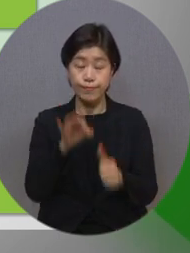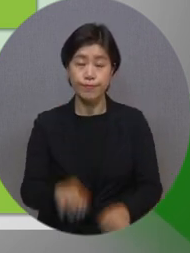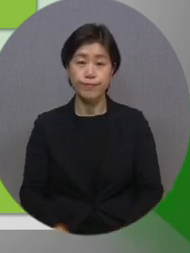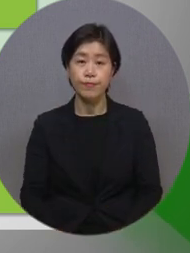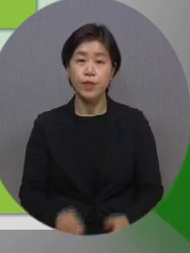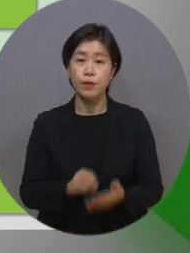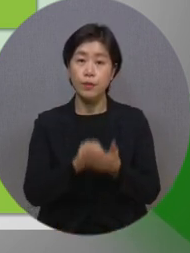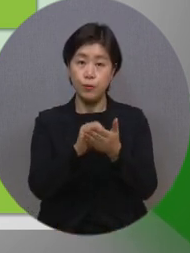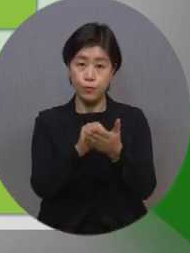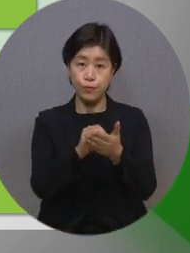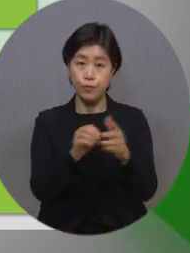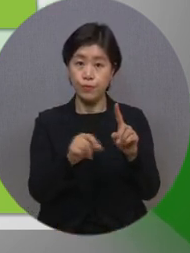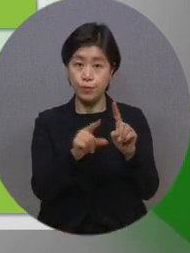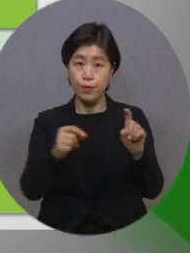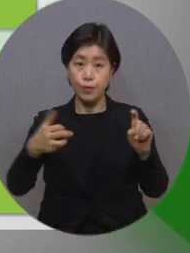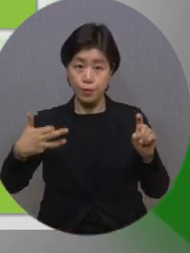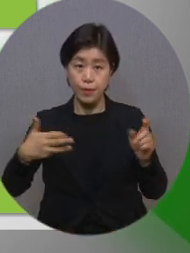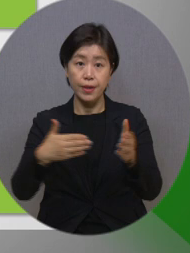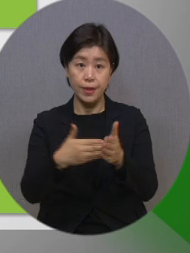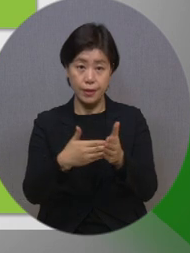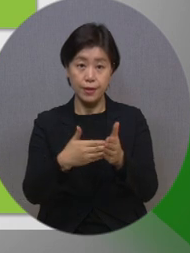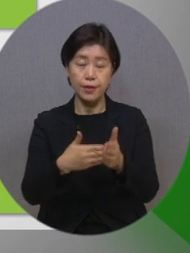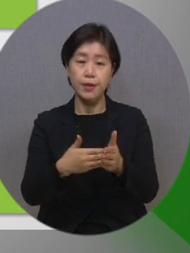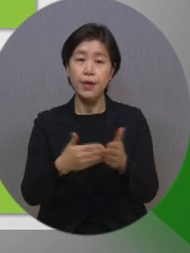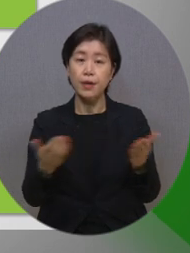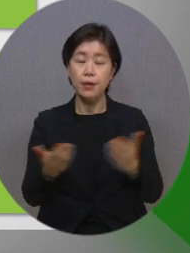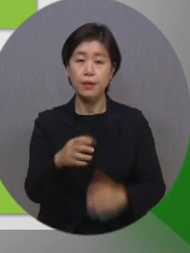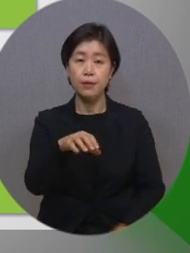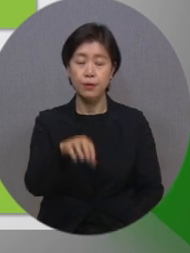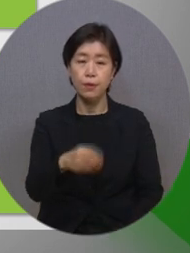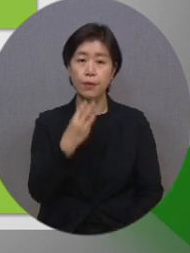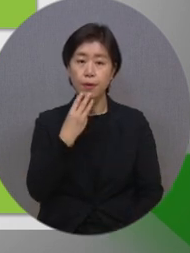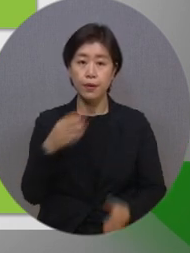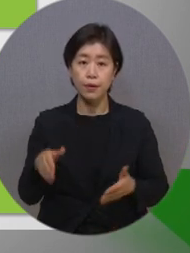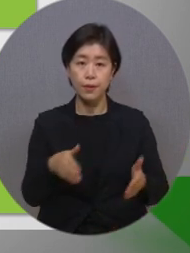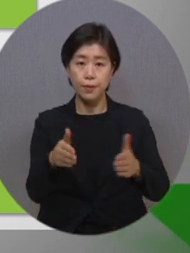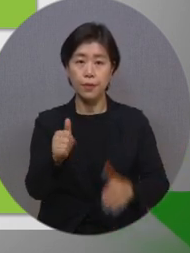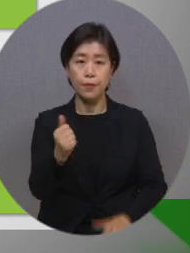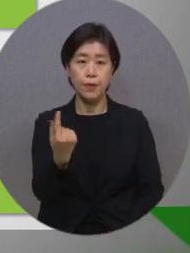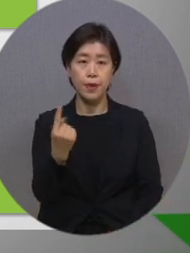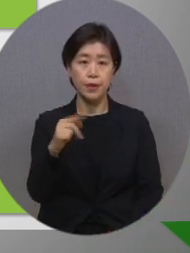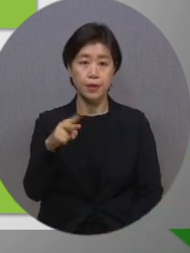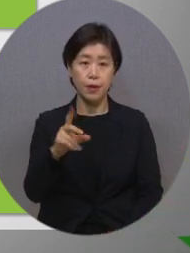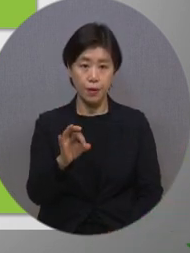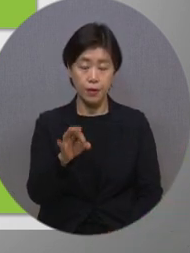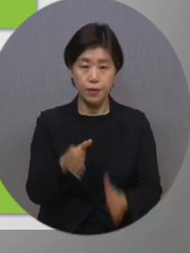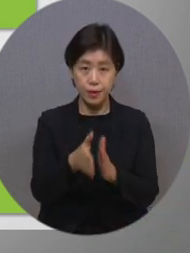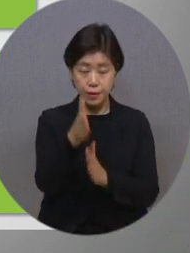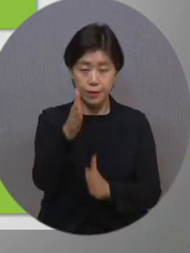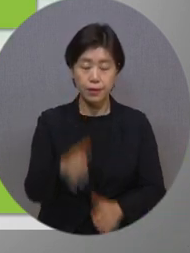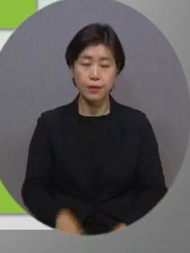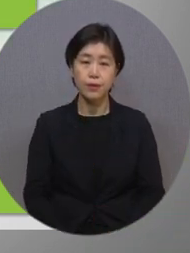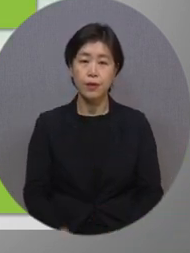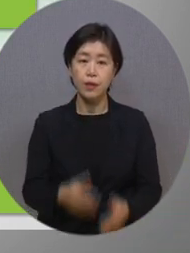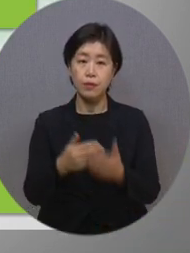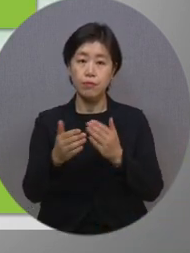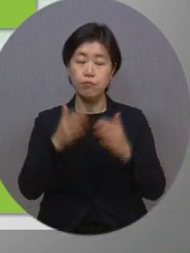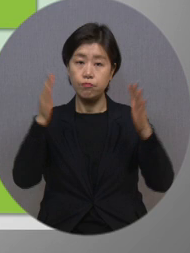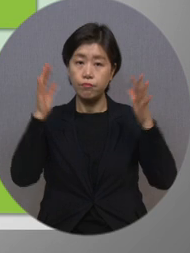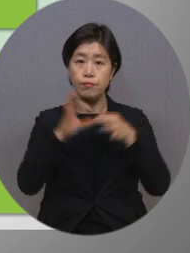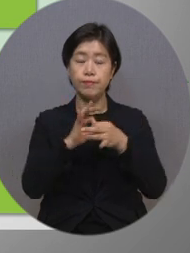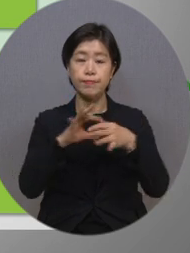접수 마감일은 11월 18일까지며 근무지는 경기도 화성시입니다. 경력과